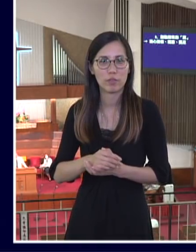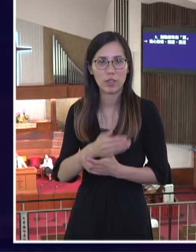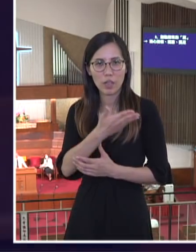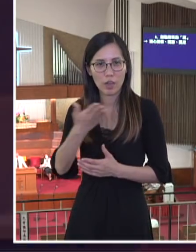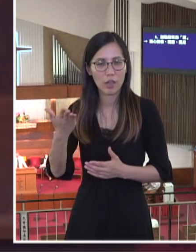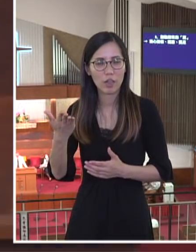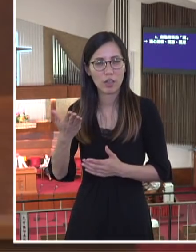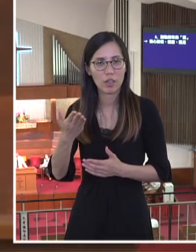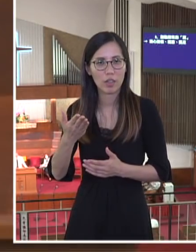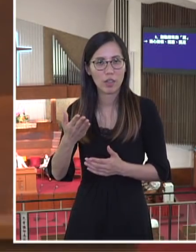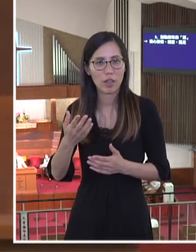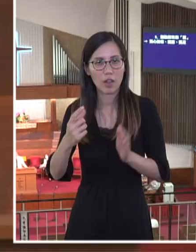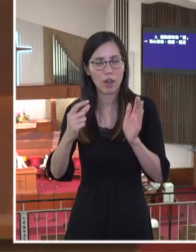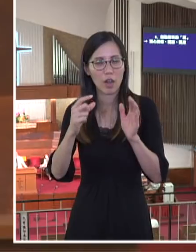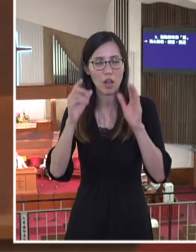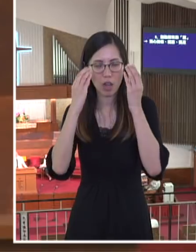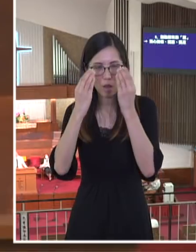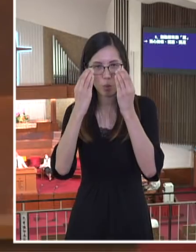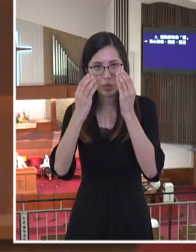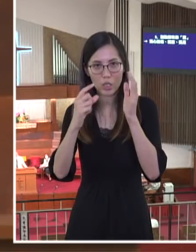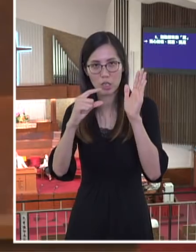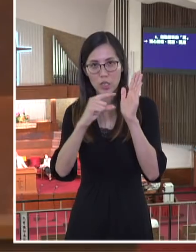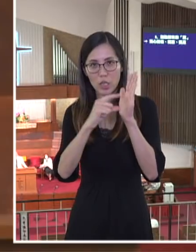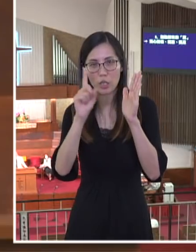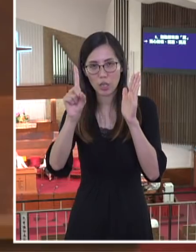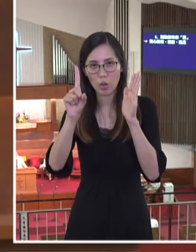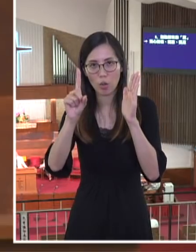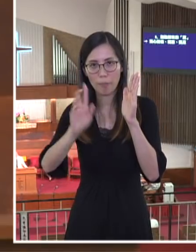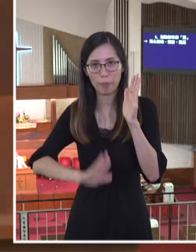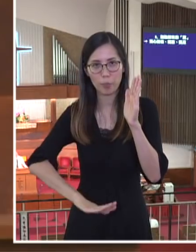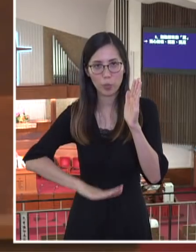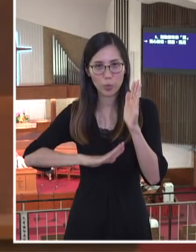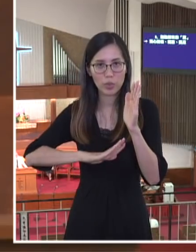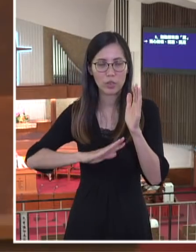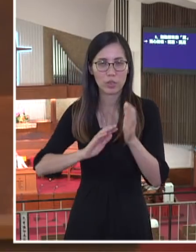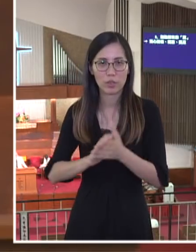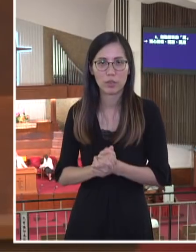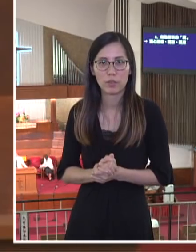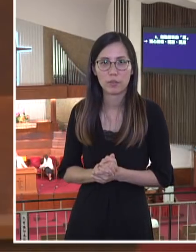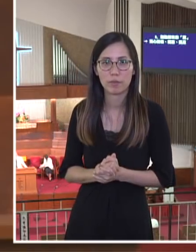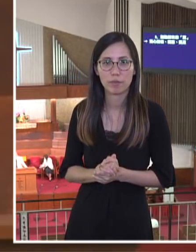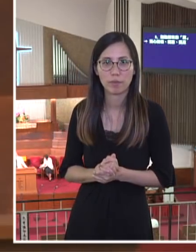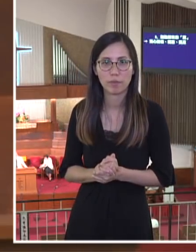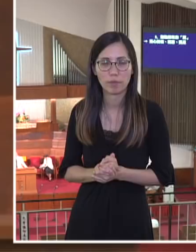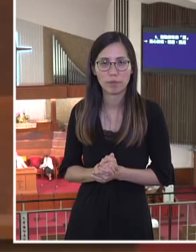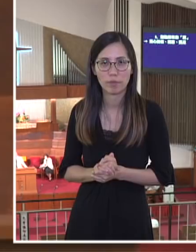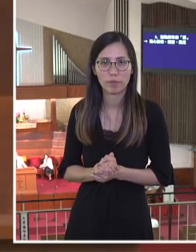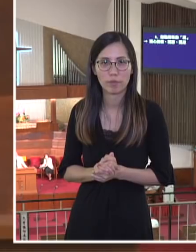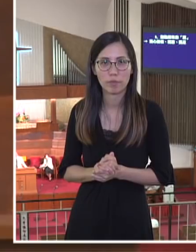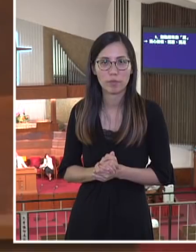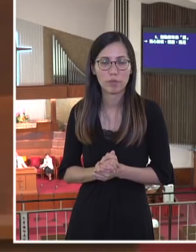是一个满，即是跟从耶和华的满。啱先我提到在旧约圣经里面这个字出现了